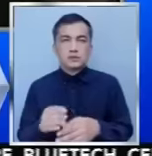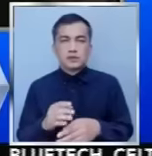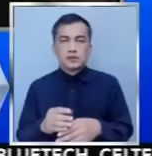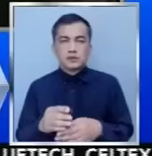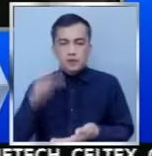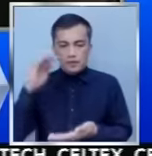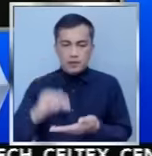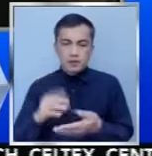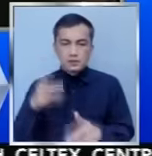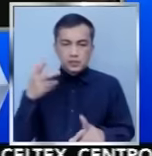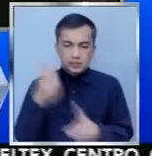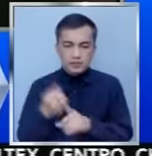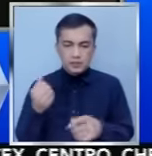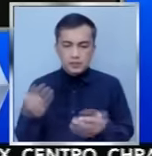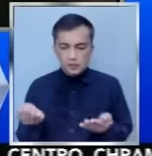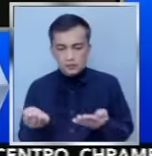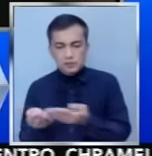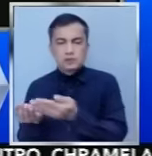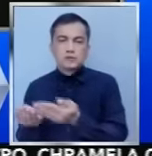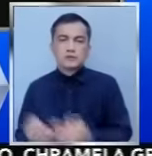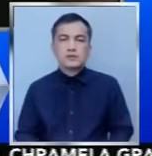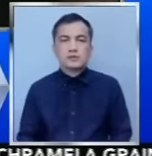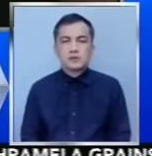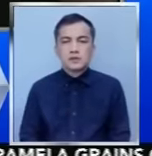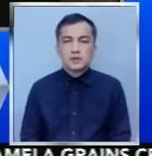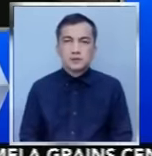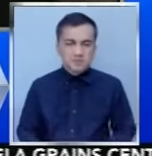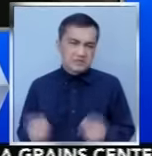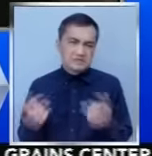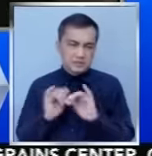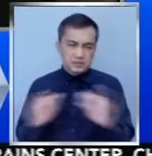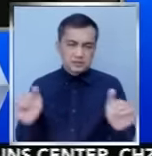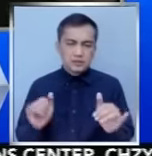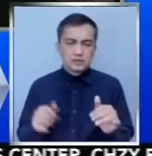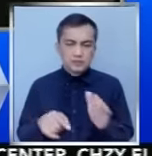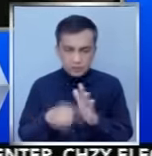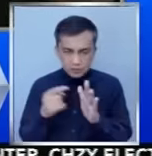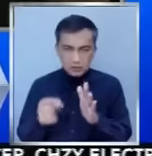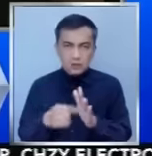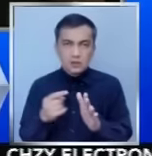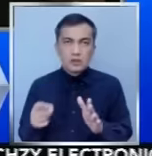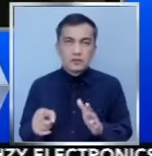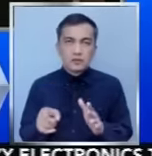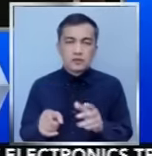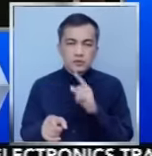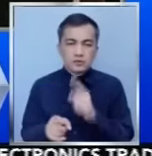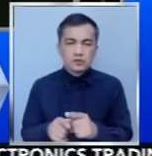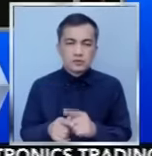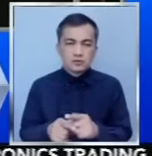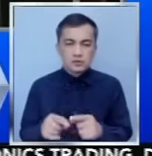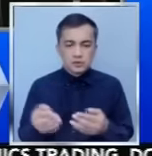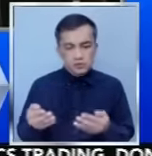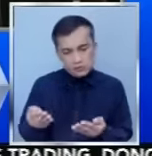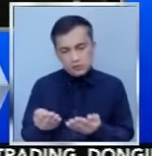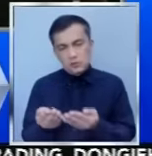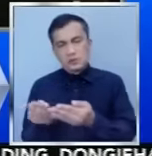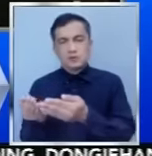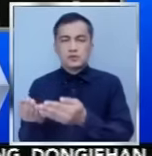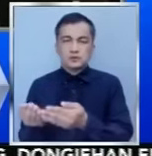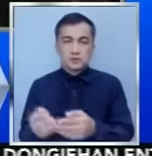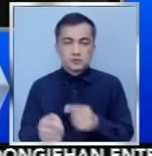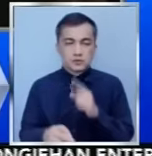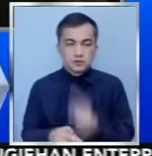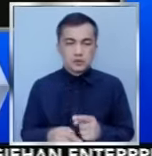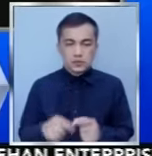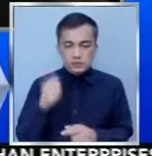nung banggaan ng dalawang barko pero ganun pa man may mga pagkakataon nga na talagang nagdidikit yung dalawang barko Actually 10 minutes bago